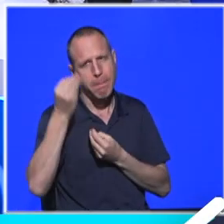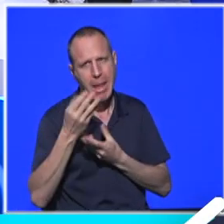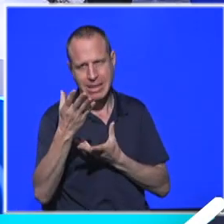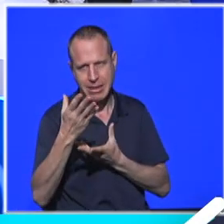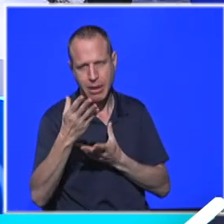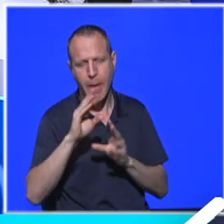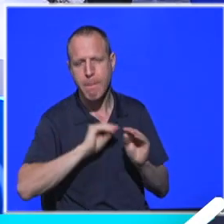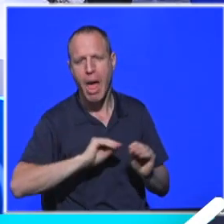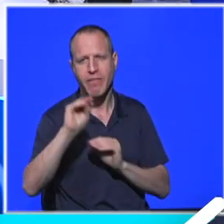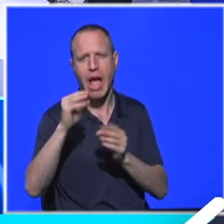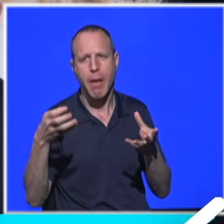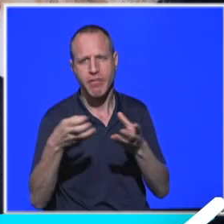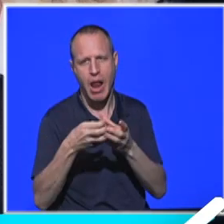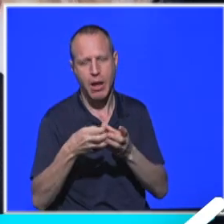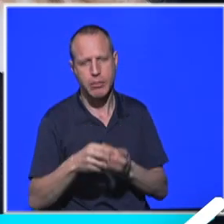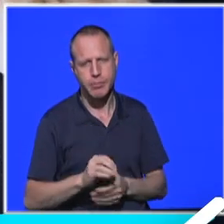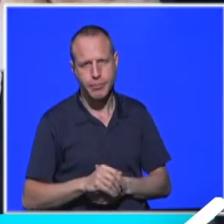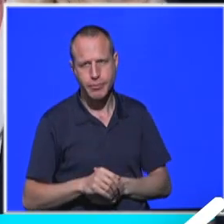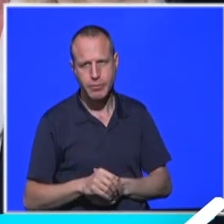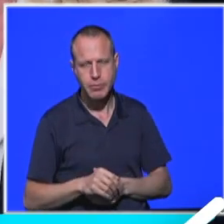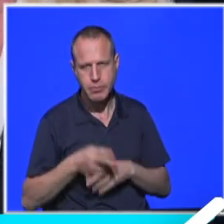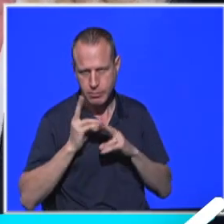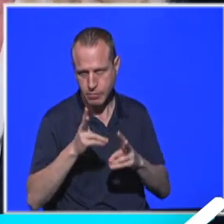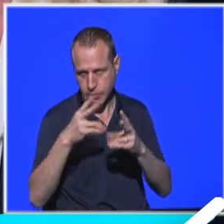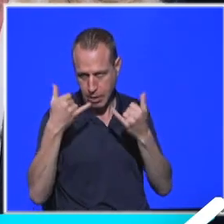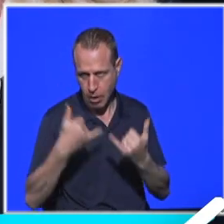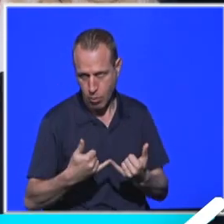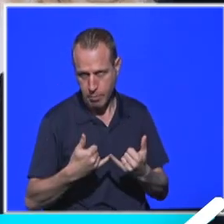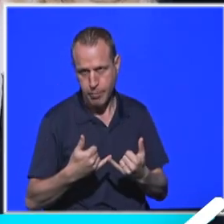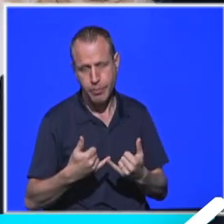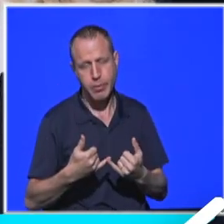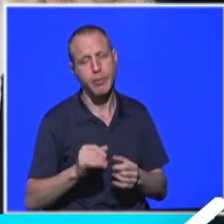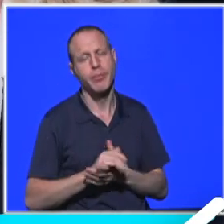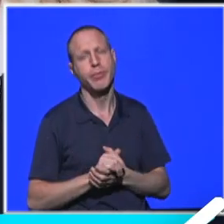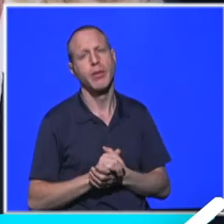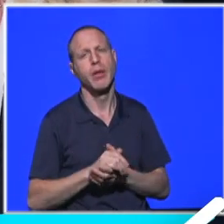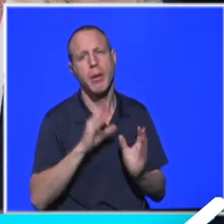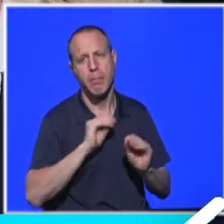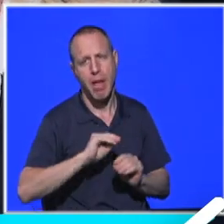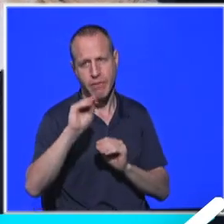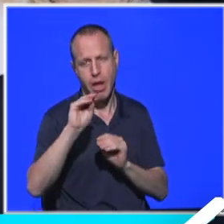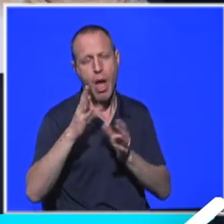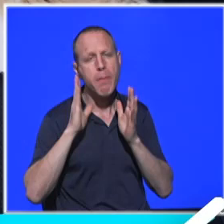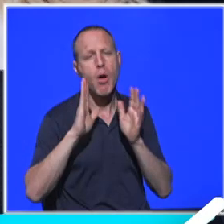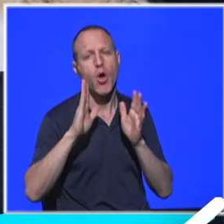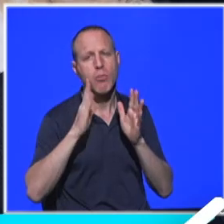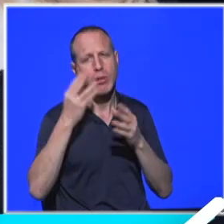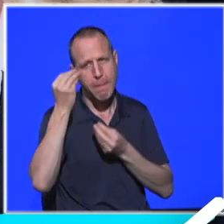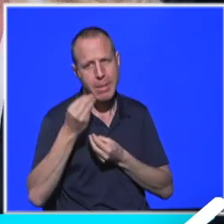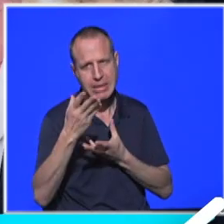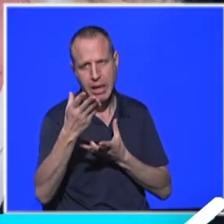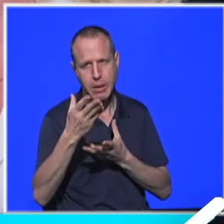בעצם מעבירה המפלגה. עכשיו, מרץ היום, לצורך העניין, מעבירה מאוד מאוד את